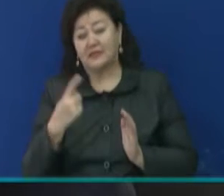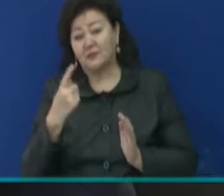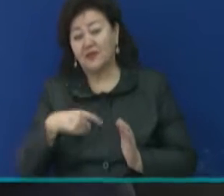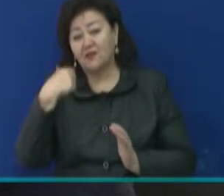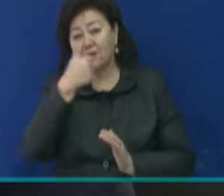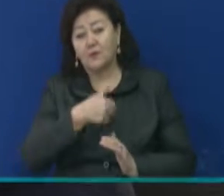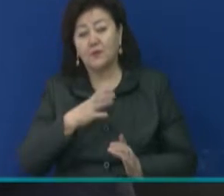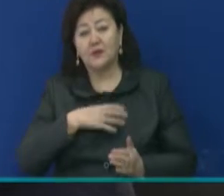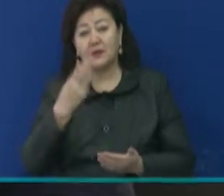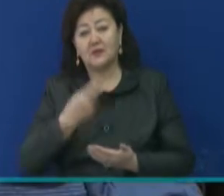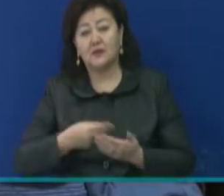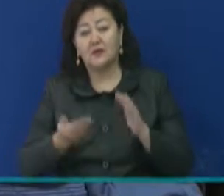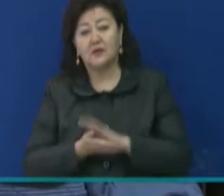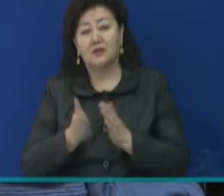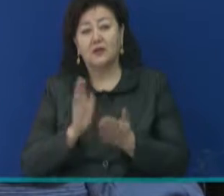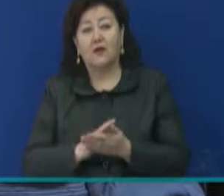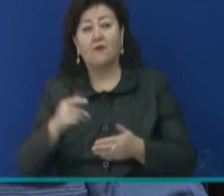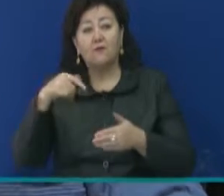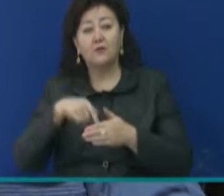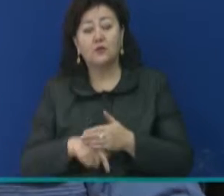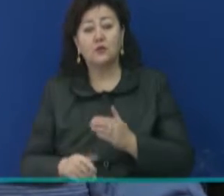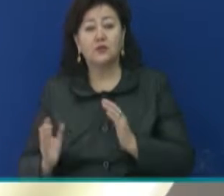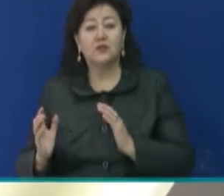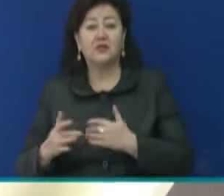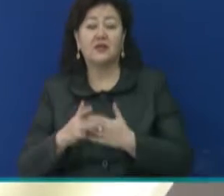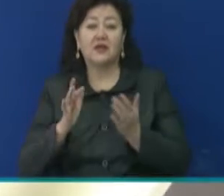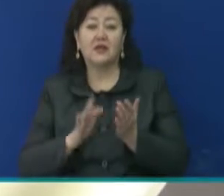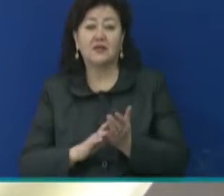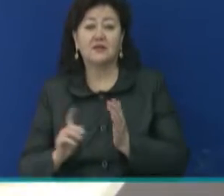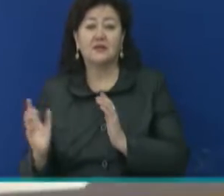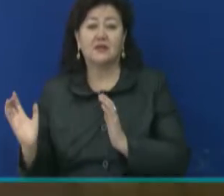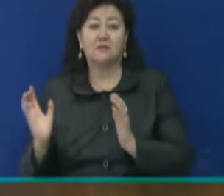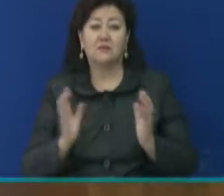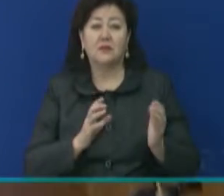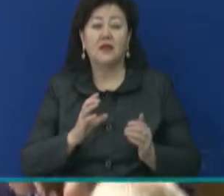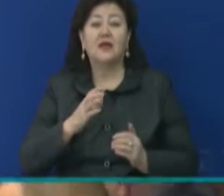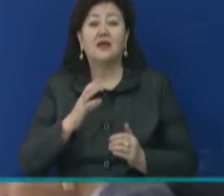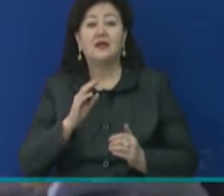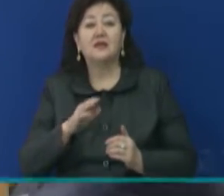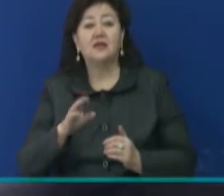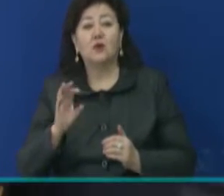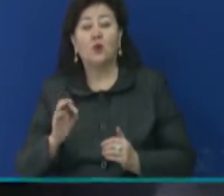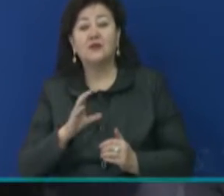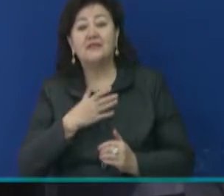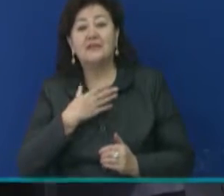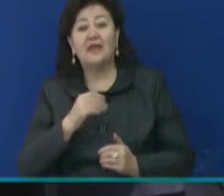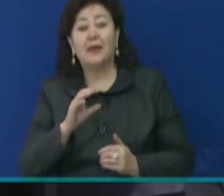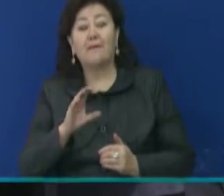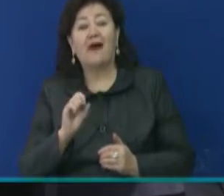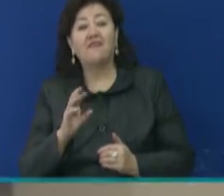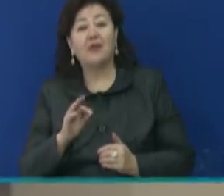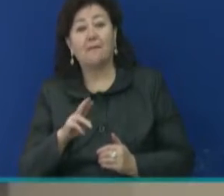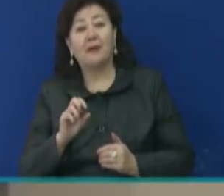заключены договоры на организацию внутригородских пассажирских перевозок сто автотрасс семей семь автопарк и